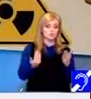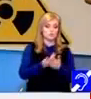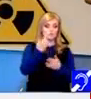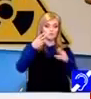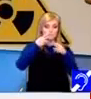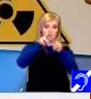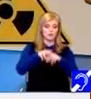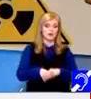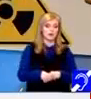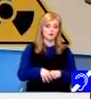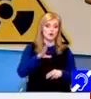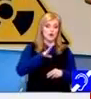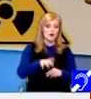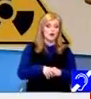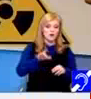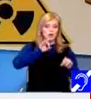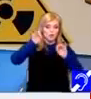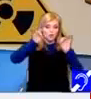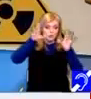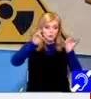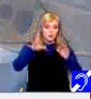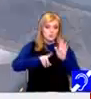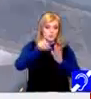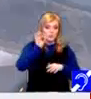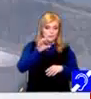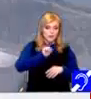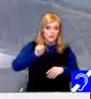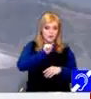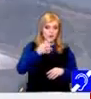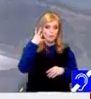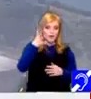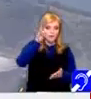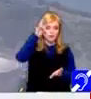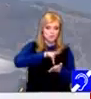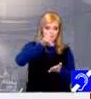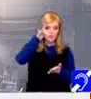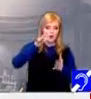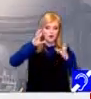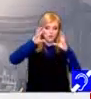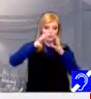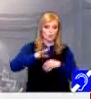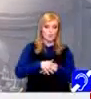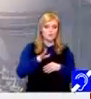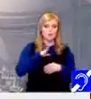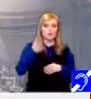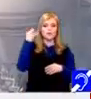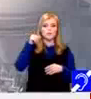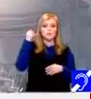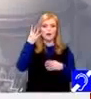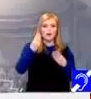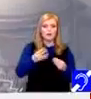care va începe să furnizeze curent la începutul lunii aprilie. În final, patru centrale atomice închise după dezastrul de la Fukushima